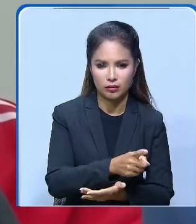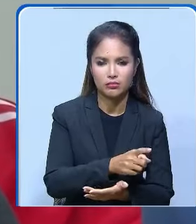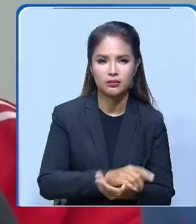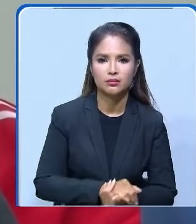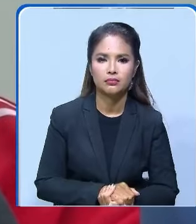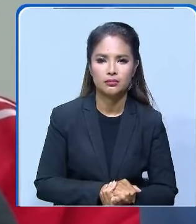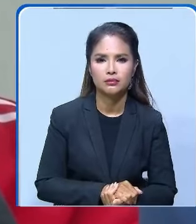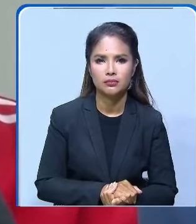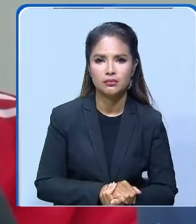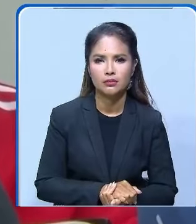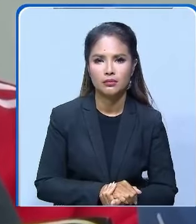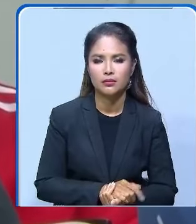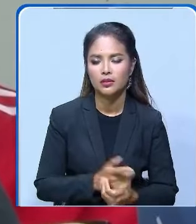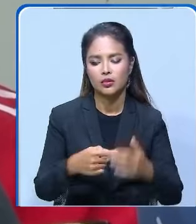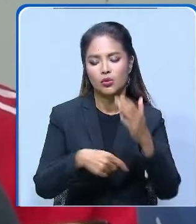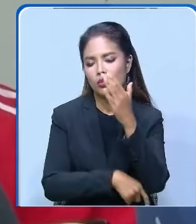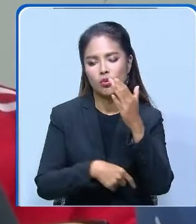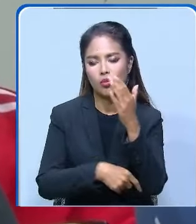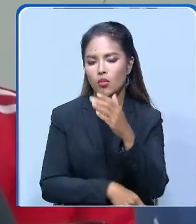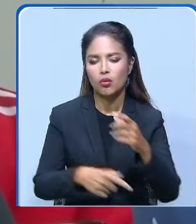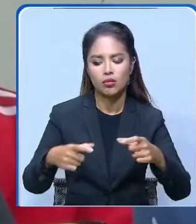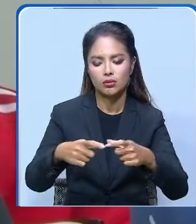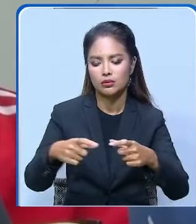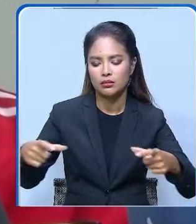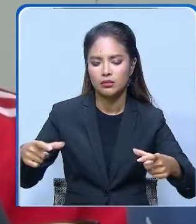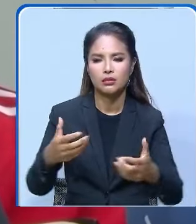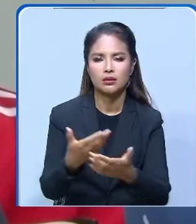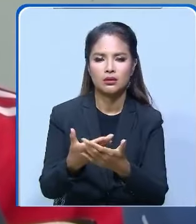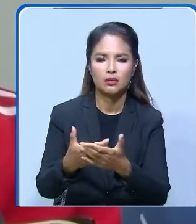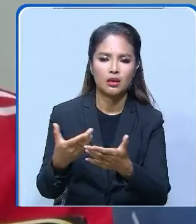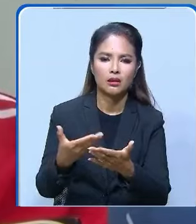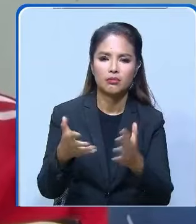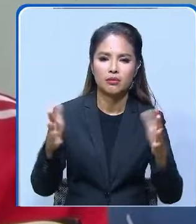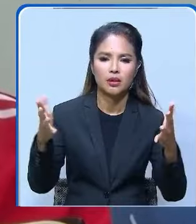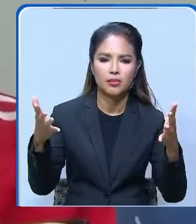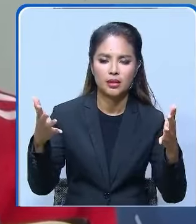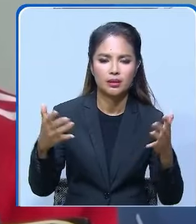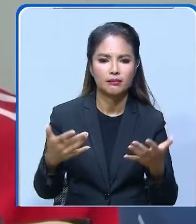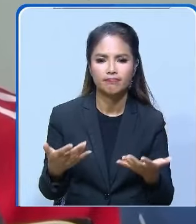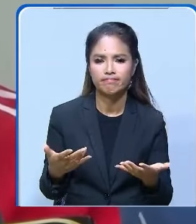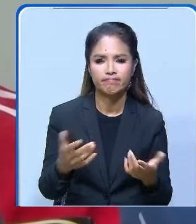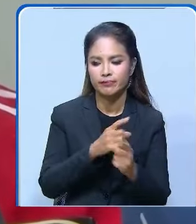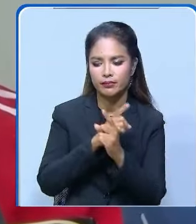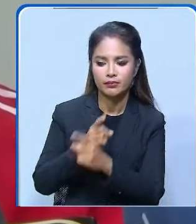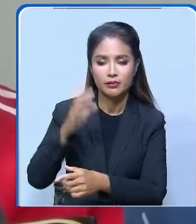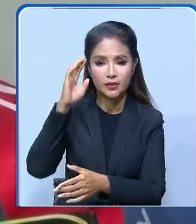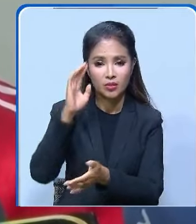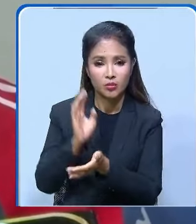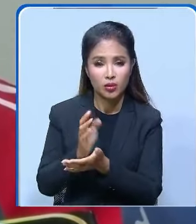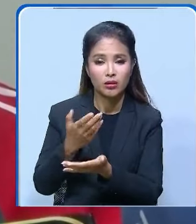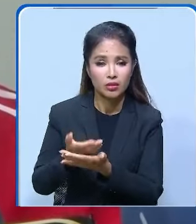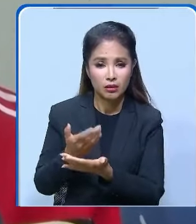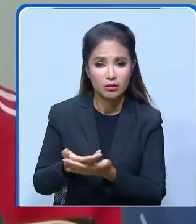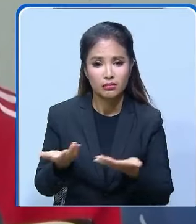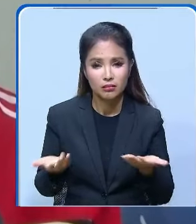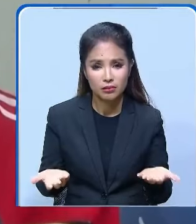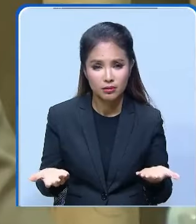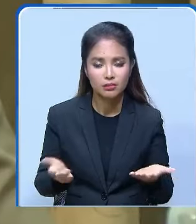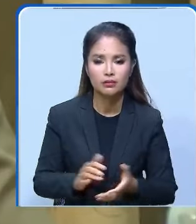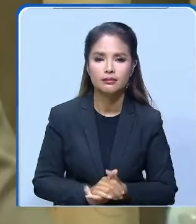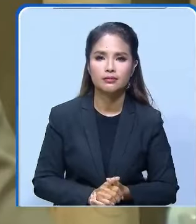โดนเจอเช็คเด้งก็แย่พอแล้วค่ะ อ ันนี้ต้องมาตามเงินกับตำรวจอีกก็ไม่ใช่อะค่ะ อ่ะเรื่องนี้นะคะล่